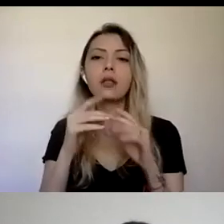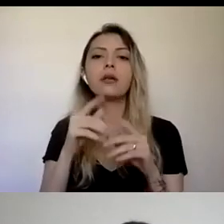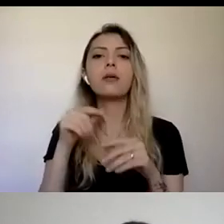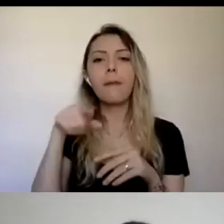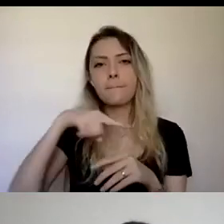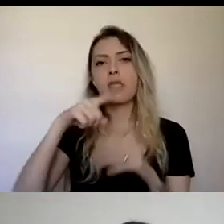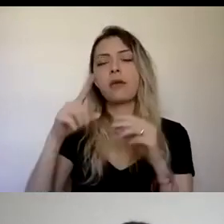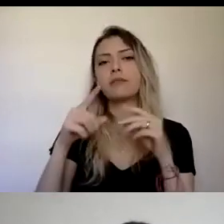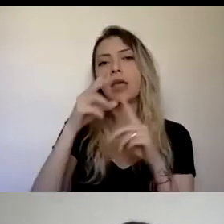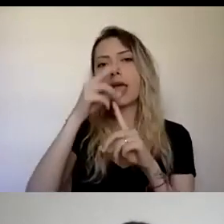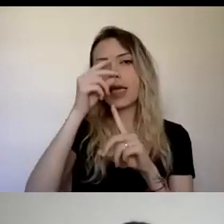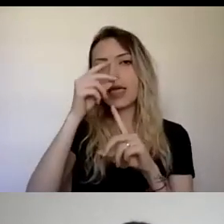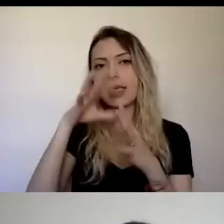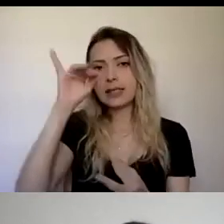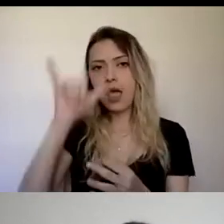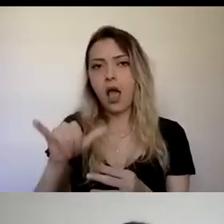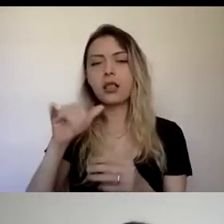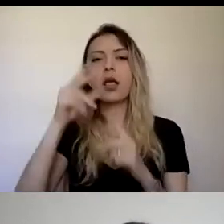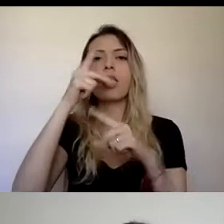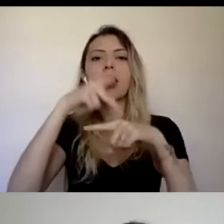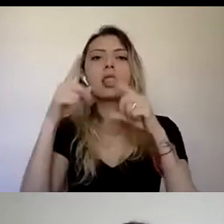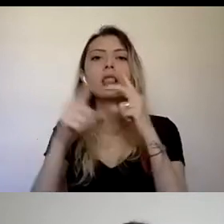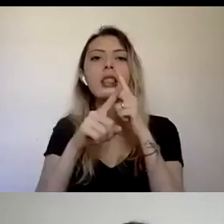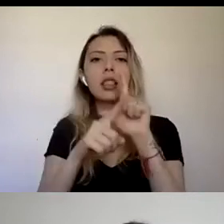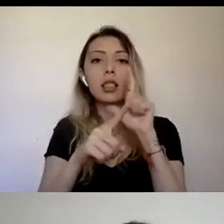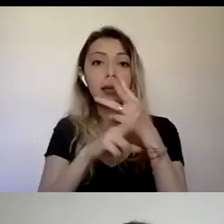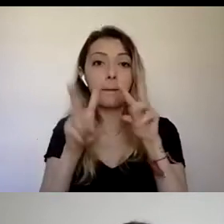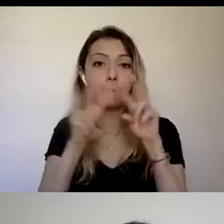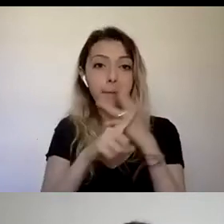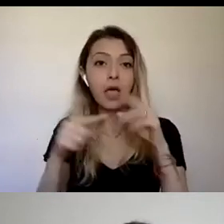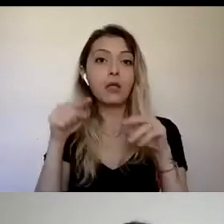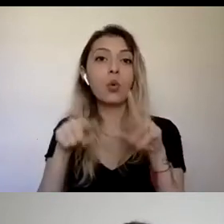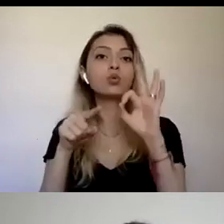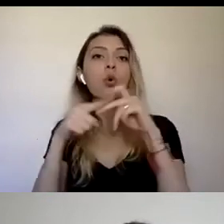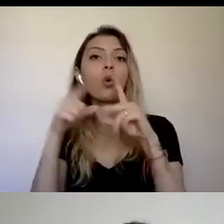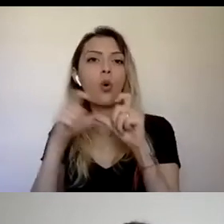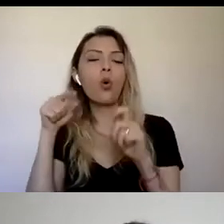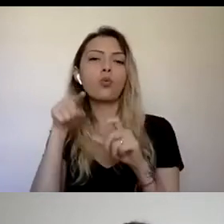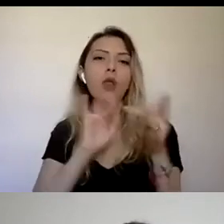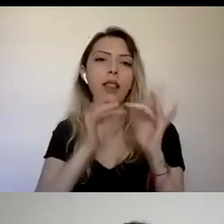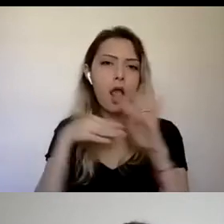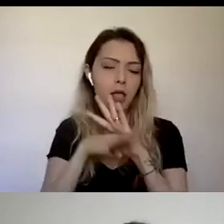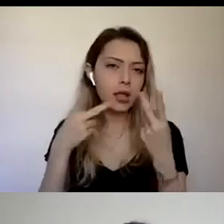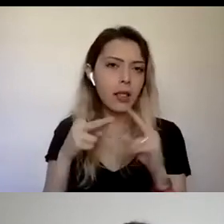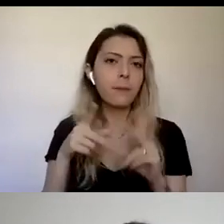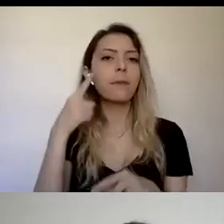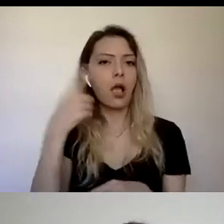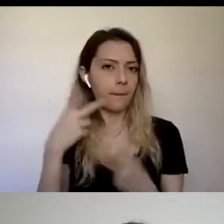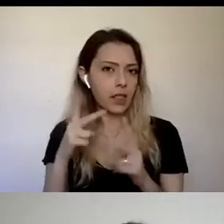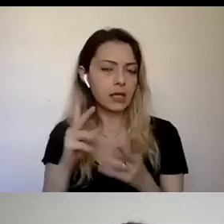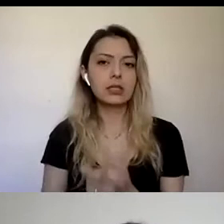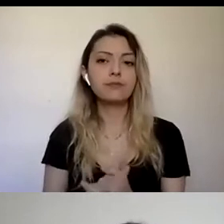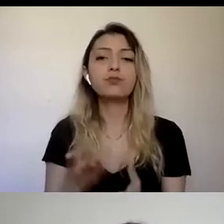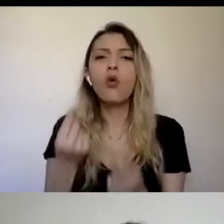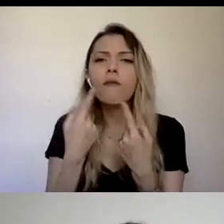insanhakları.org internet sitesinden bulabilirsiniz. Aynı zamanda birçok farklı yeni insan hakları terminolojisini